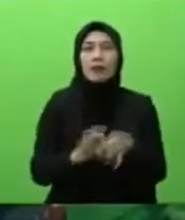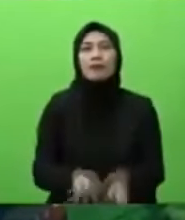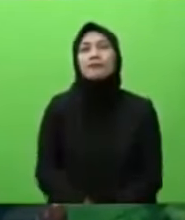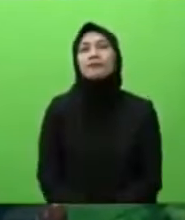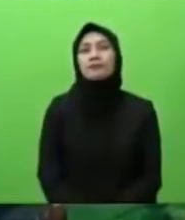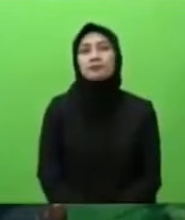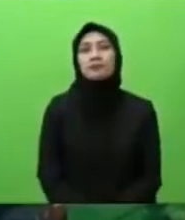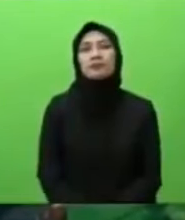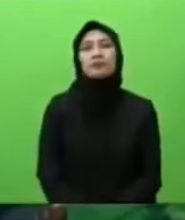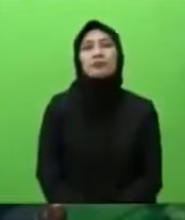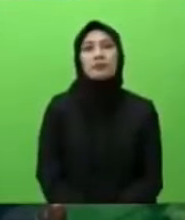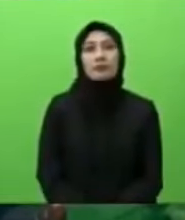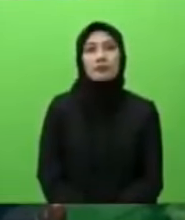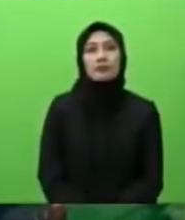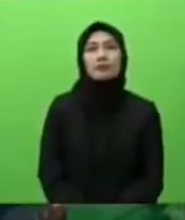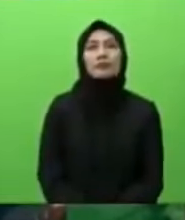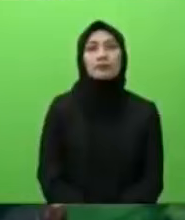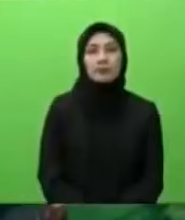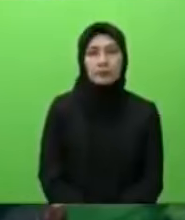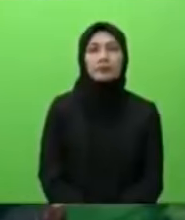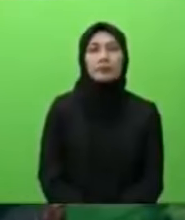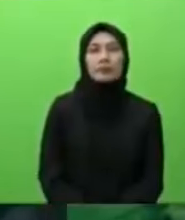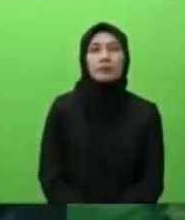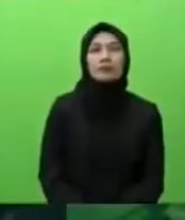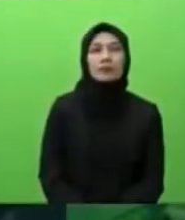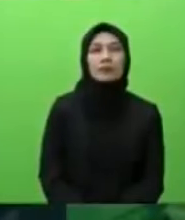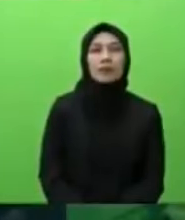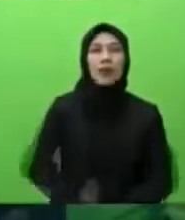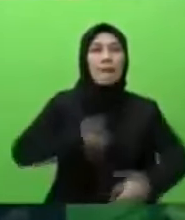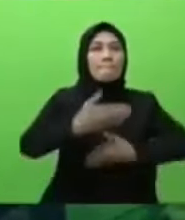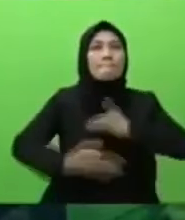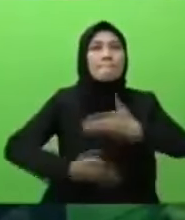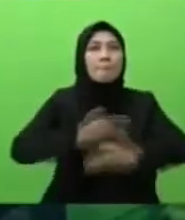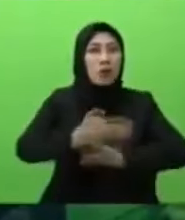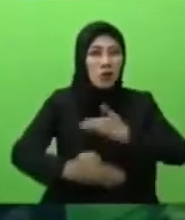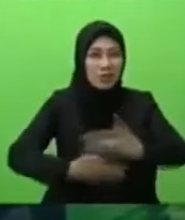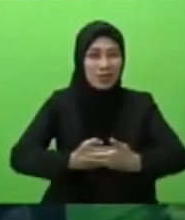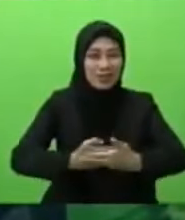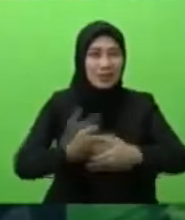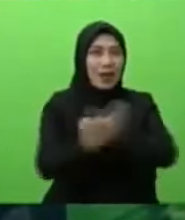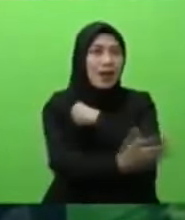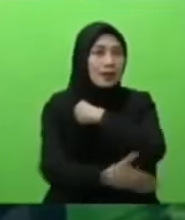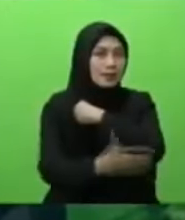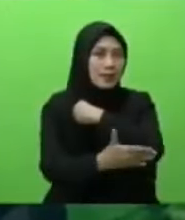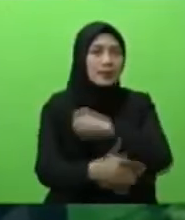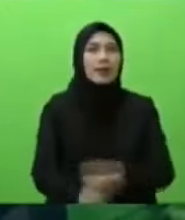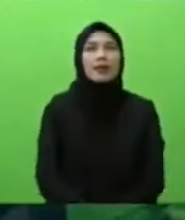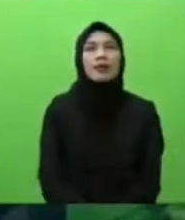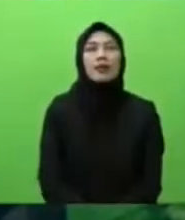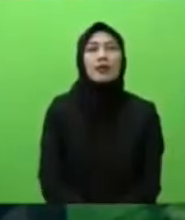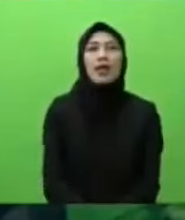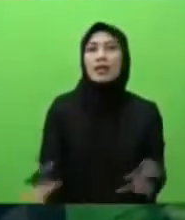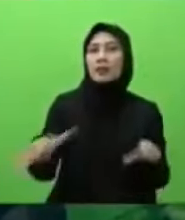pihak karenanya segala proses bernegara termasuk Pemilu